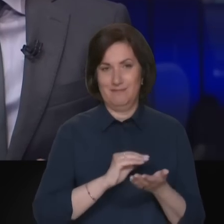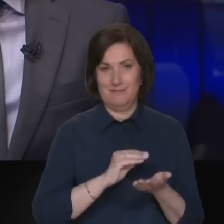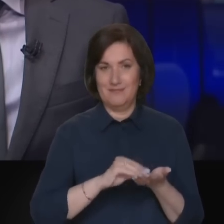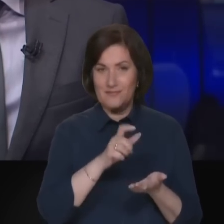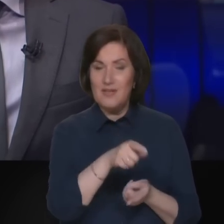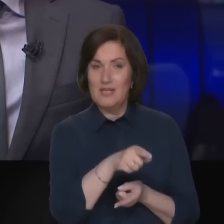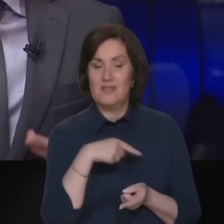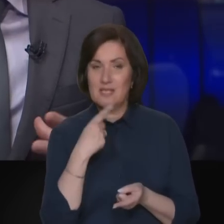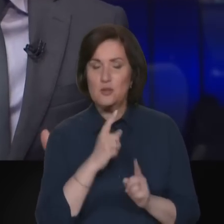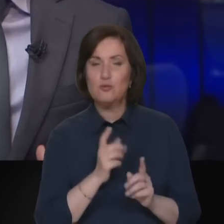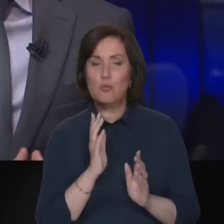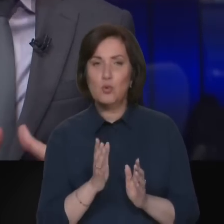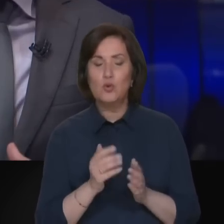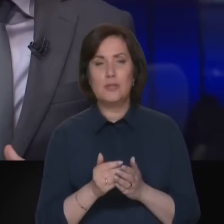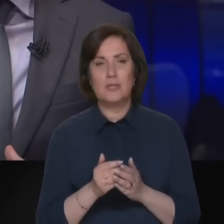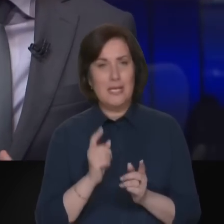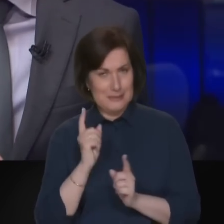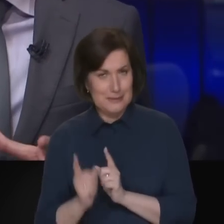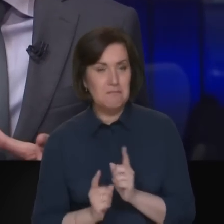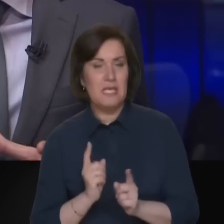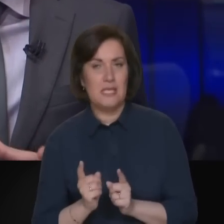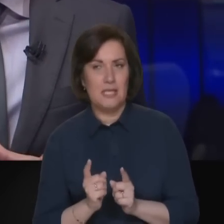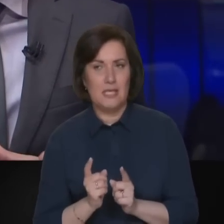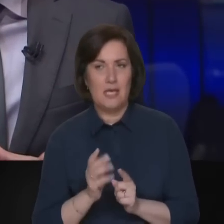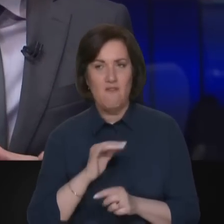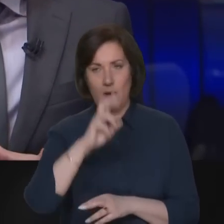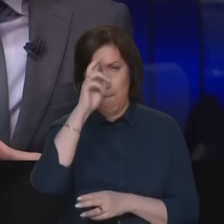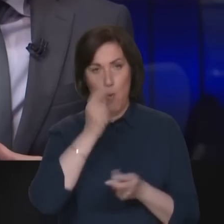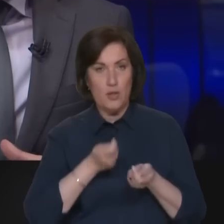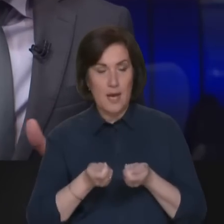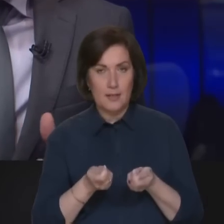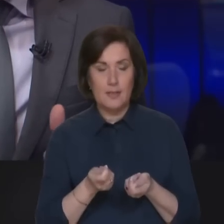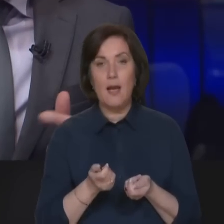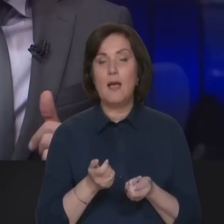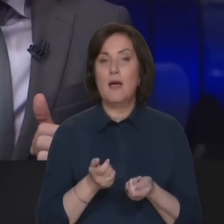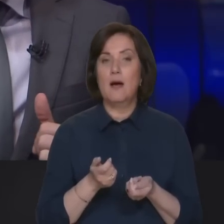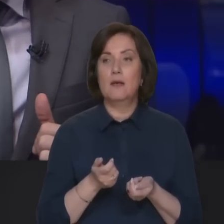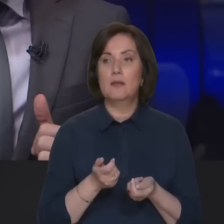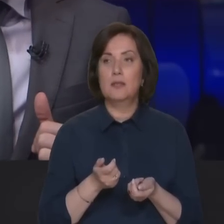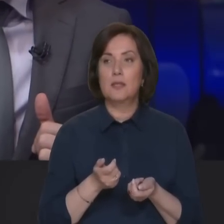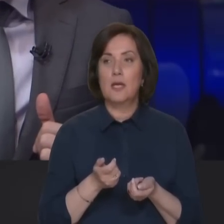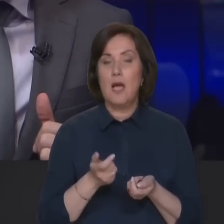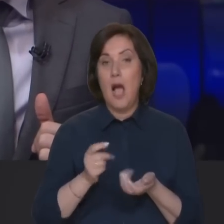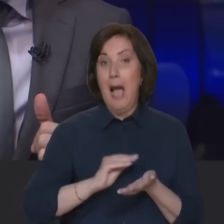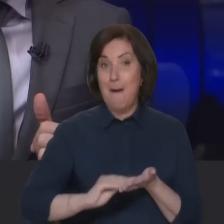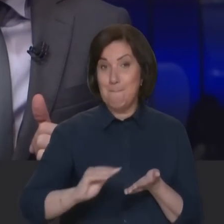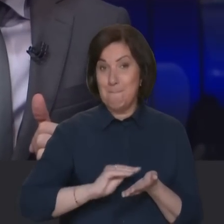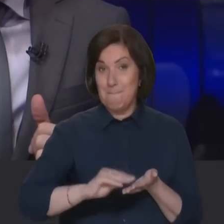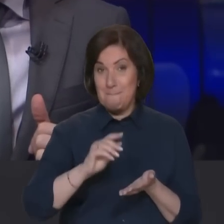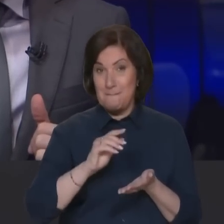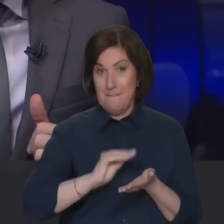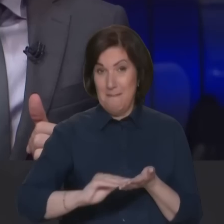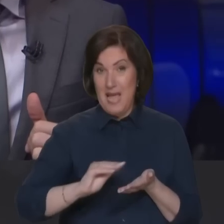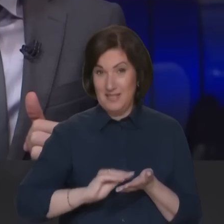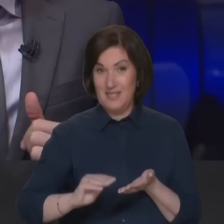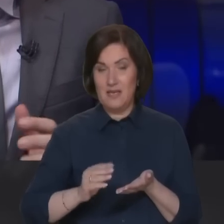що будуть певні зміни такі, так, в монархії. А в медіа давно ширяться такі,